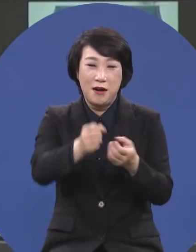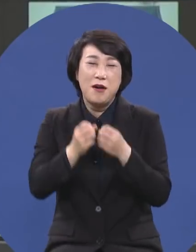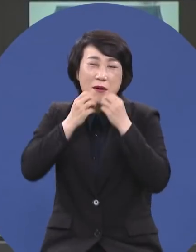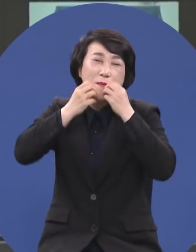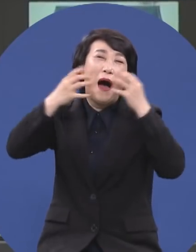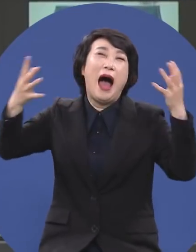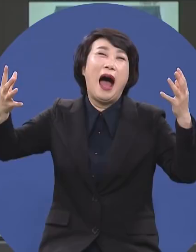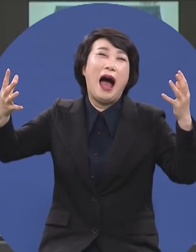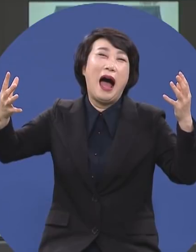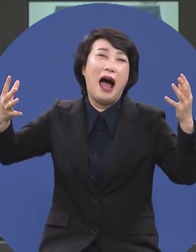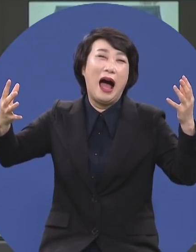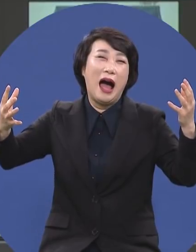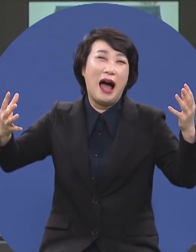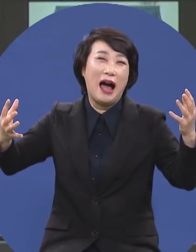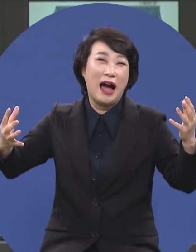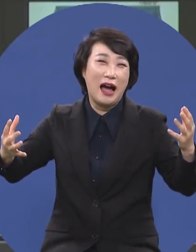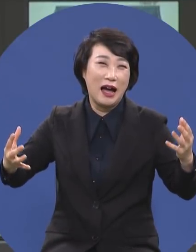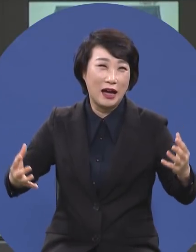그리고 다